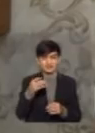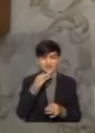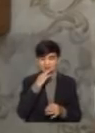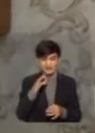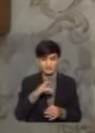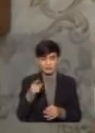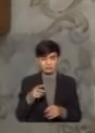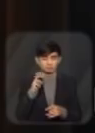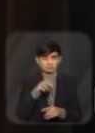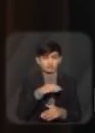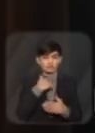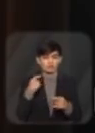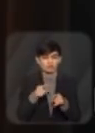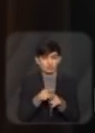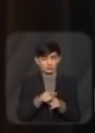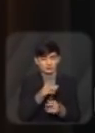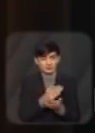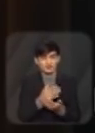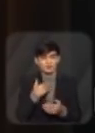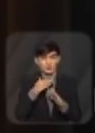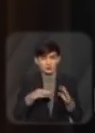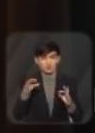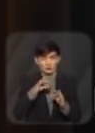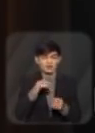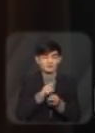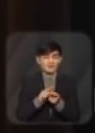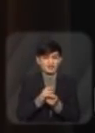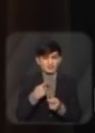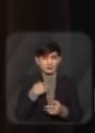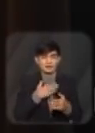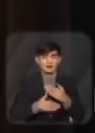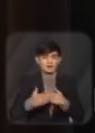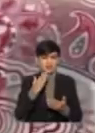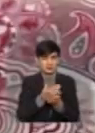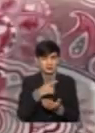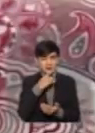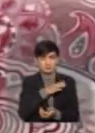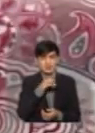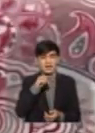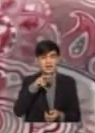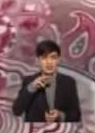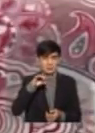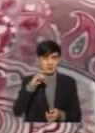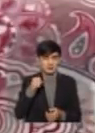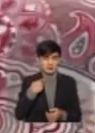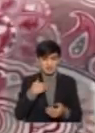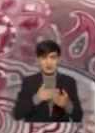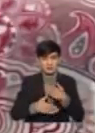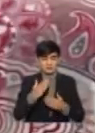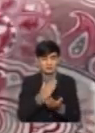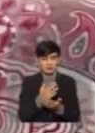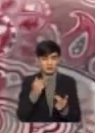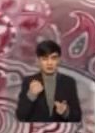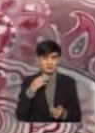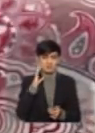көрінеді. Балаларымыздың бойынан байқалған кез келген өзгеріс біз үшін қуаныш, дейді Эльмира. Әзгантай болса да қуандым. Мен ана